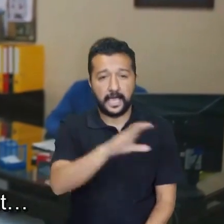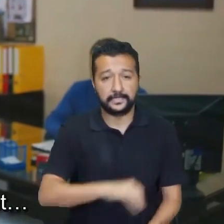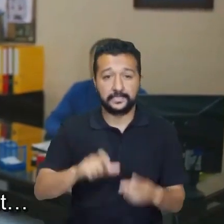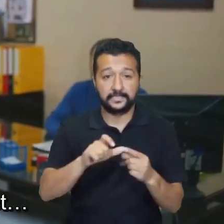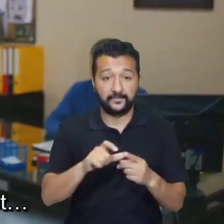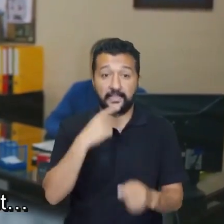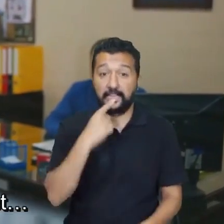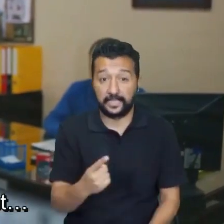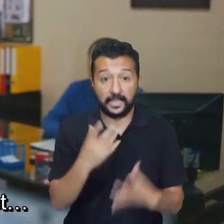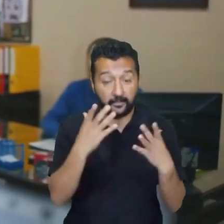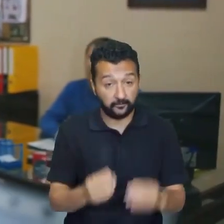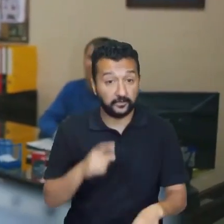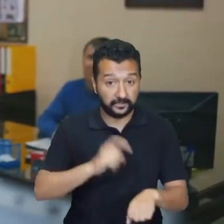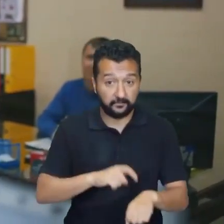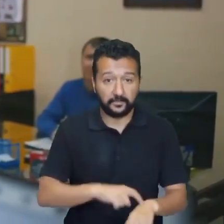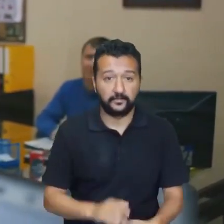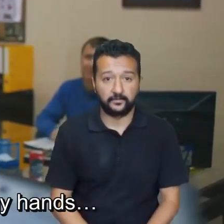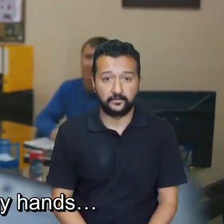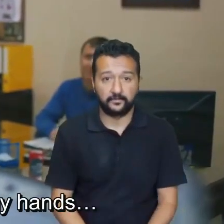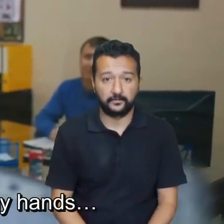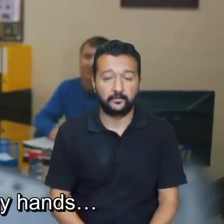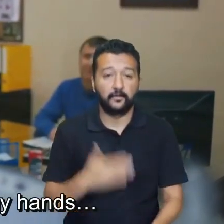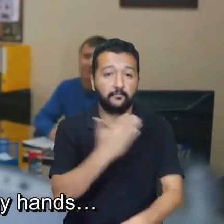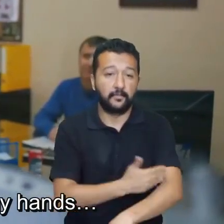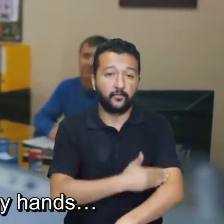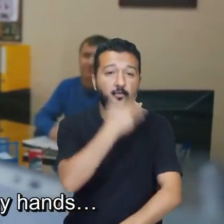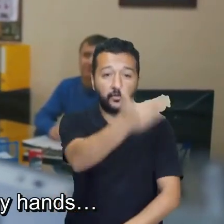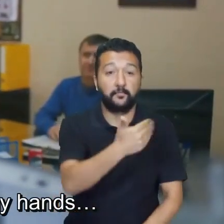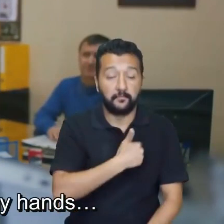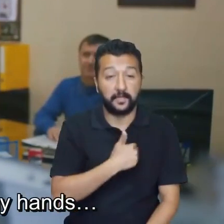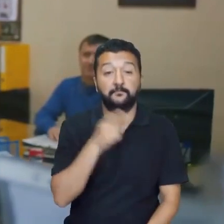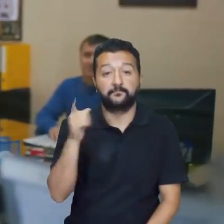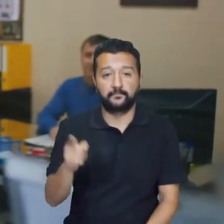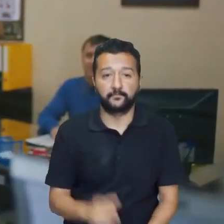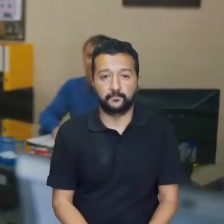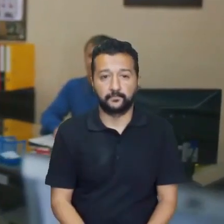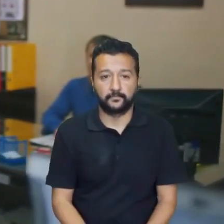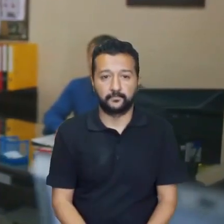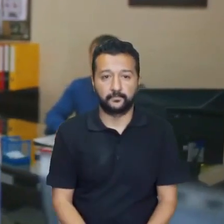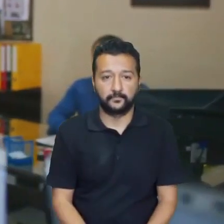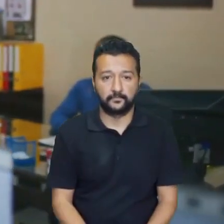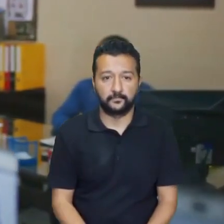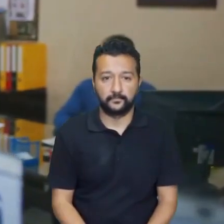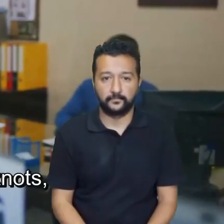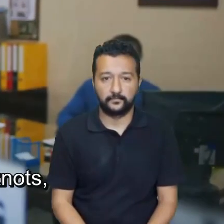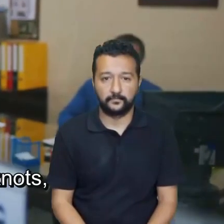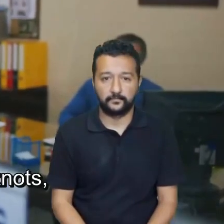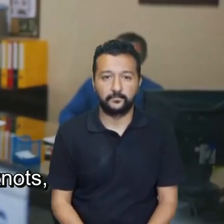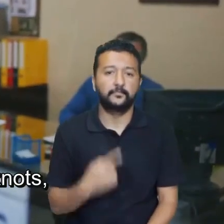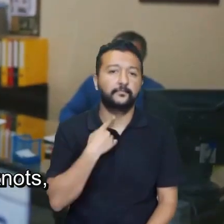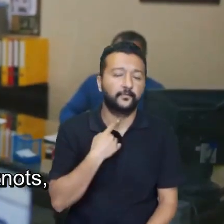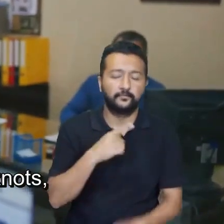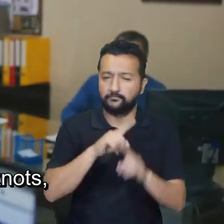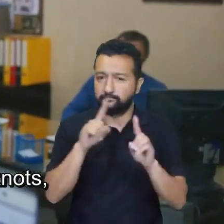Şevket dediklerinde gurbet ellerde benim... Boğazını tutarak sol yandan bakarak döndü.